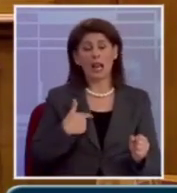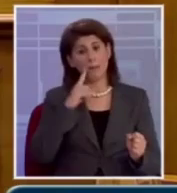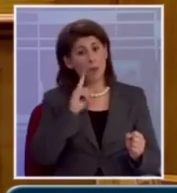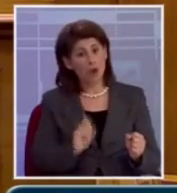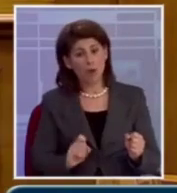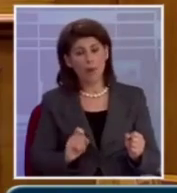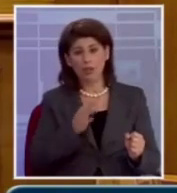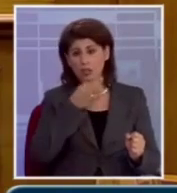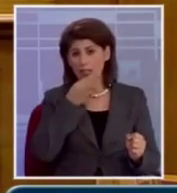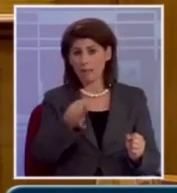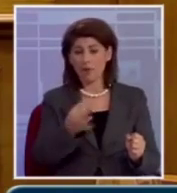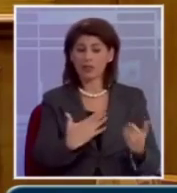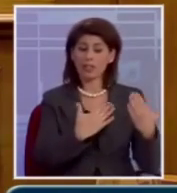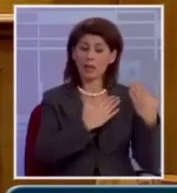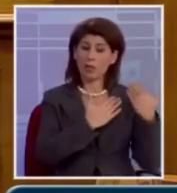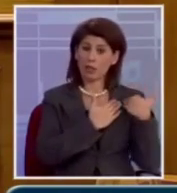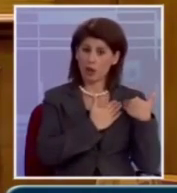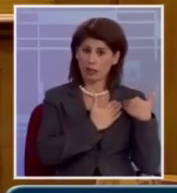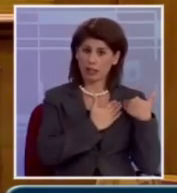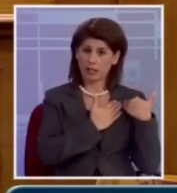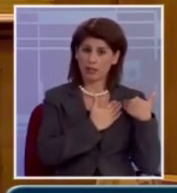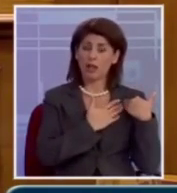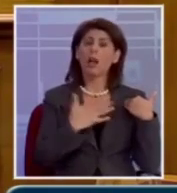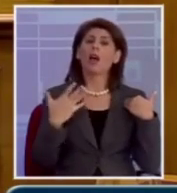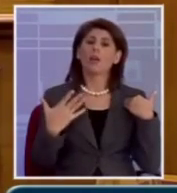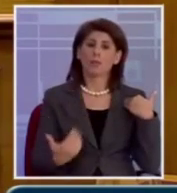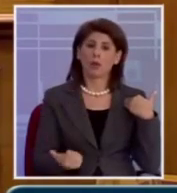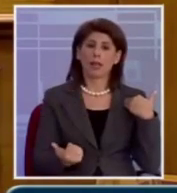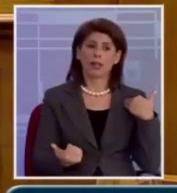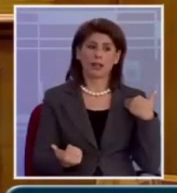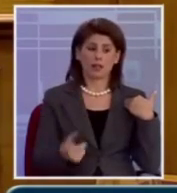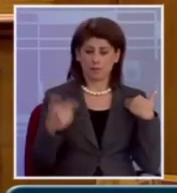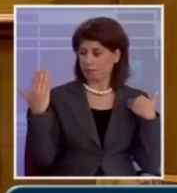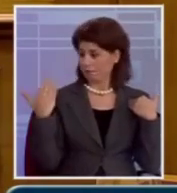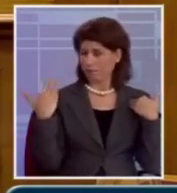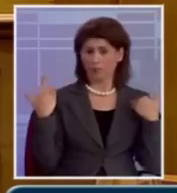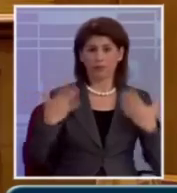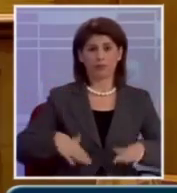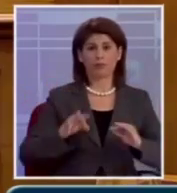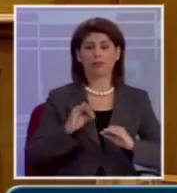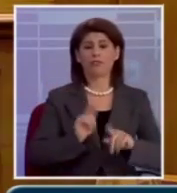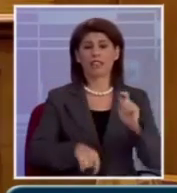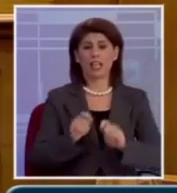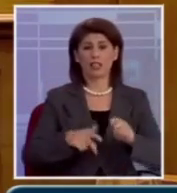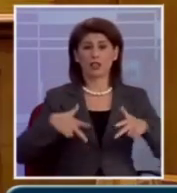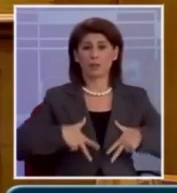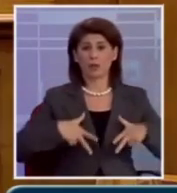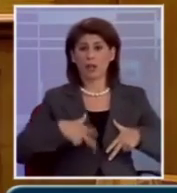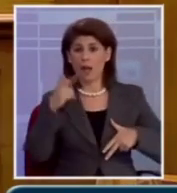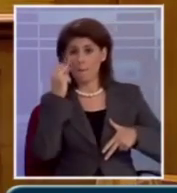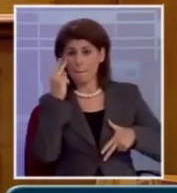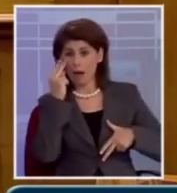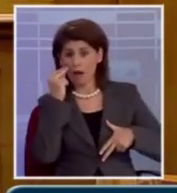αναφερθώ στις αρμοδιότητες που έχει το άρτηση σταθέν Υπουργείο παρακολούθησης